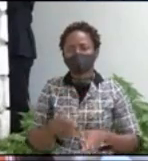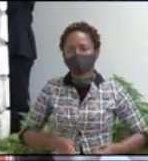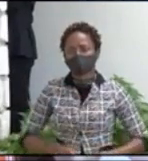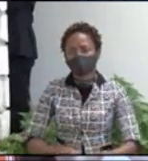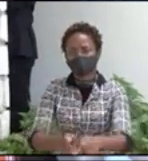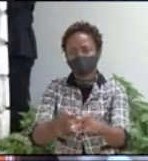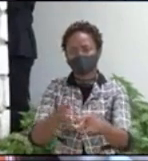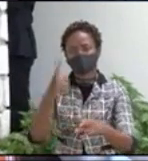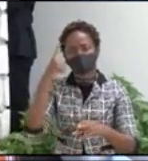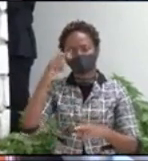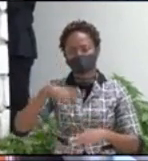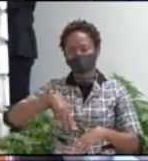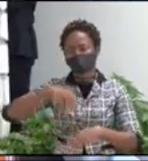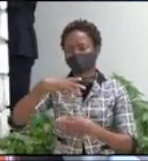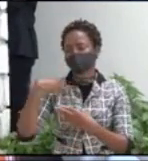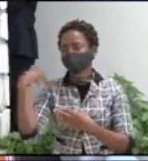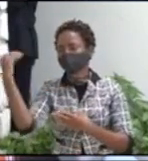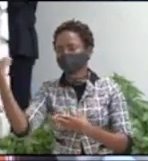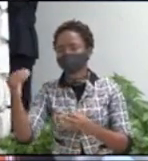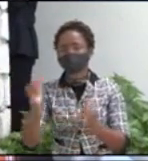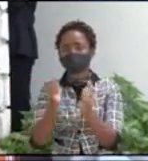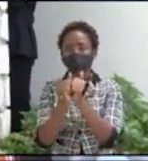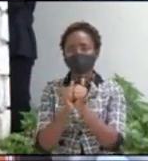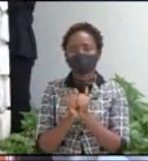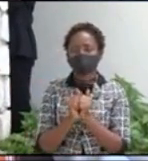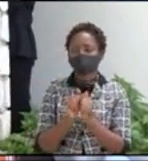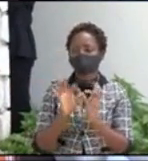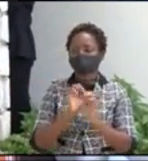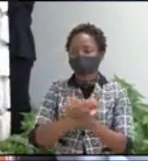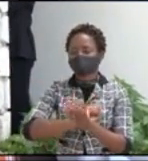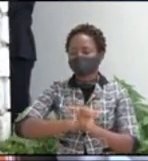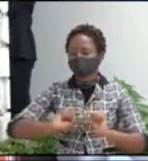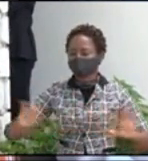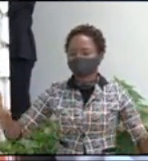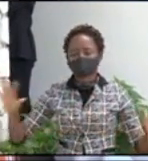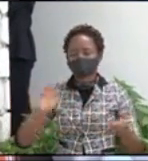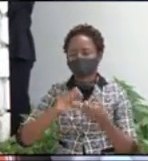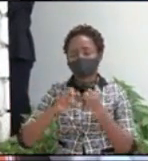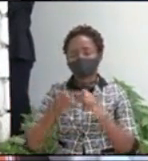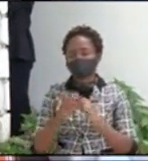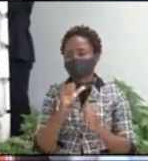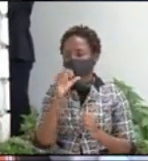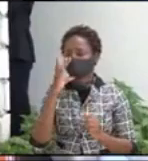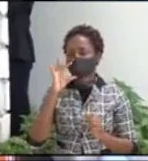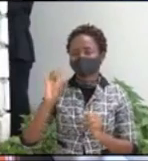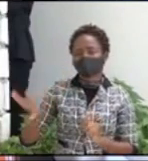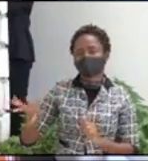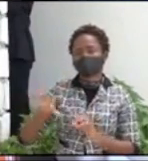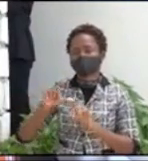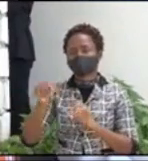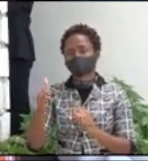pour nous sortir ensemble, sans orgueil, sans nous parler l'un l'autre, pour nous jouer un